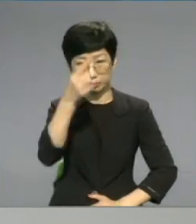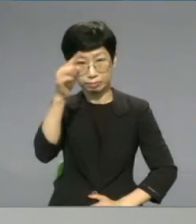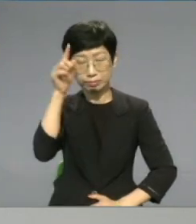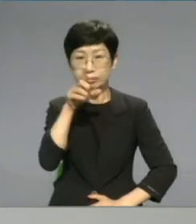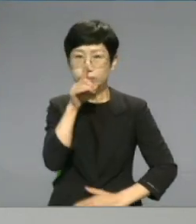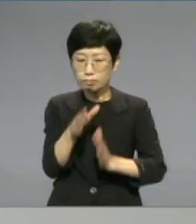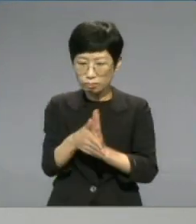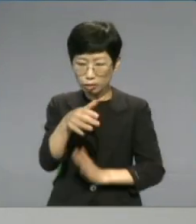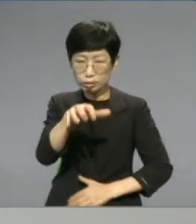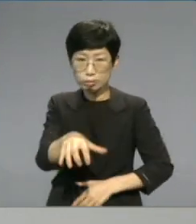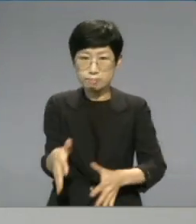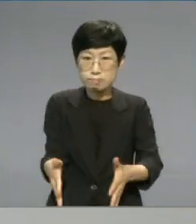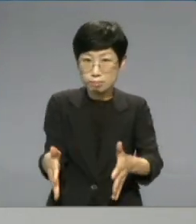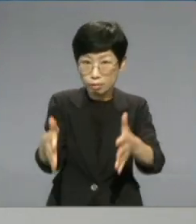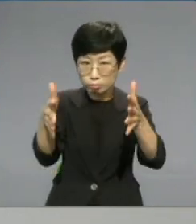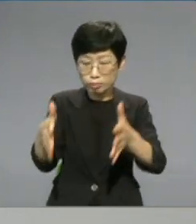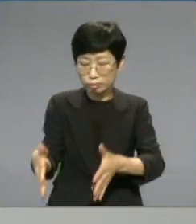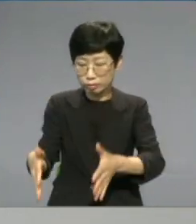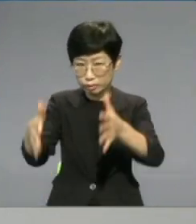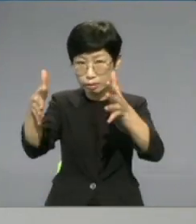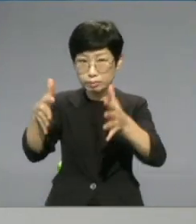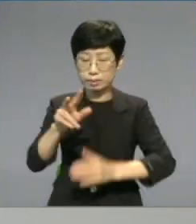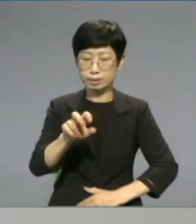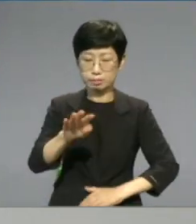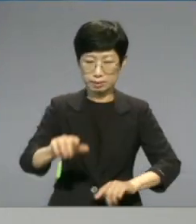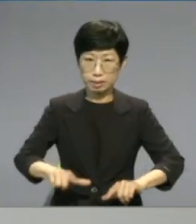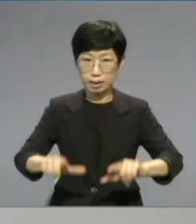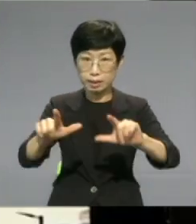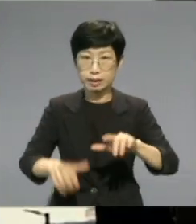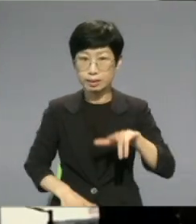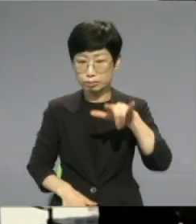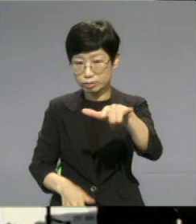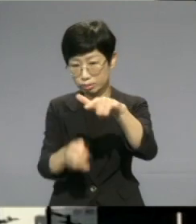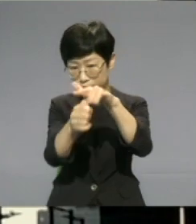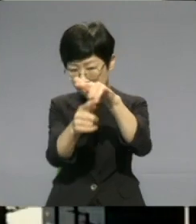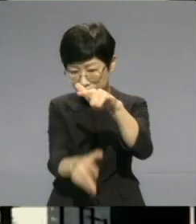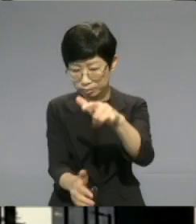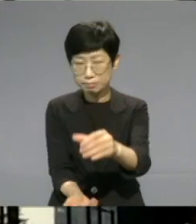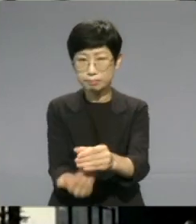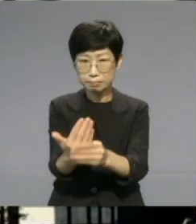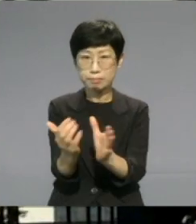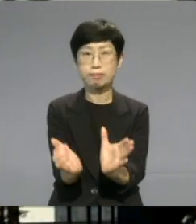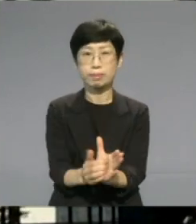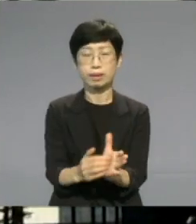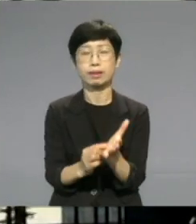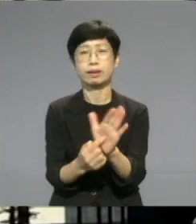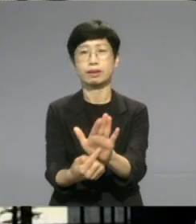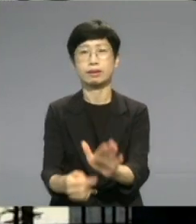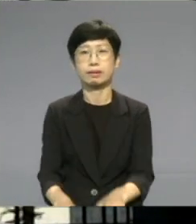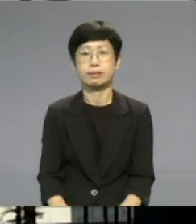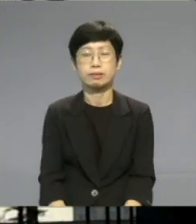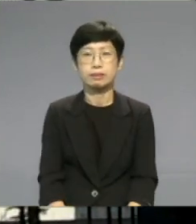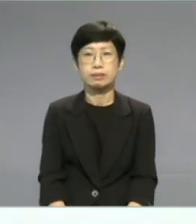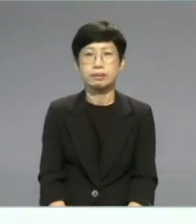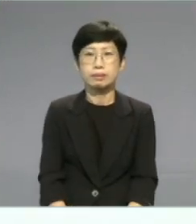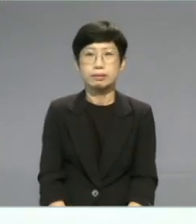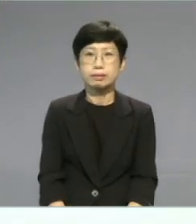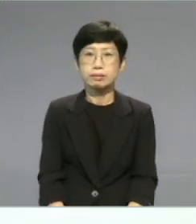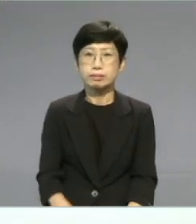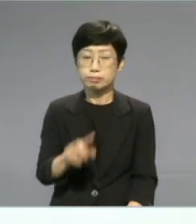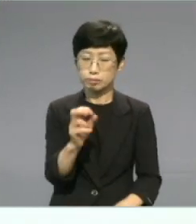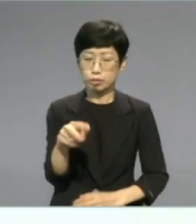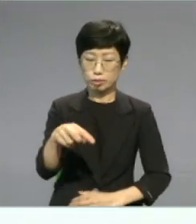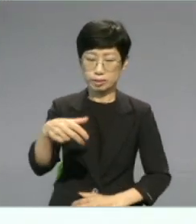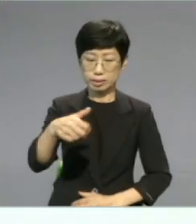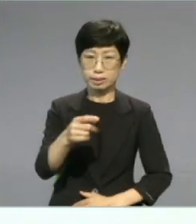러시아 수도 모스크바의 건물들이 현지 시간이 14일 드론 공격을 받았다고 로이터 통신이 보도했습니다 세르게이 수반인